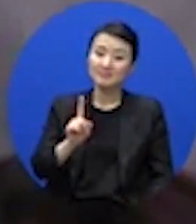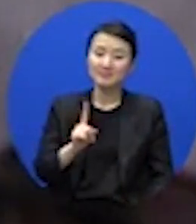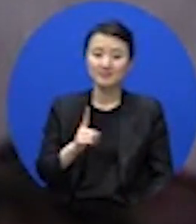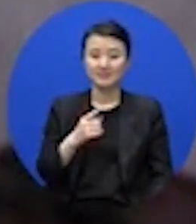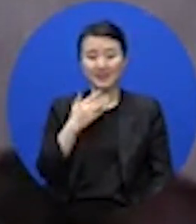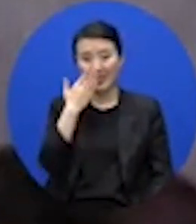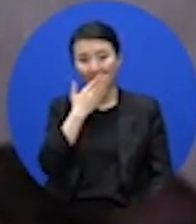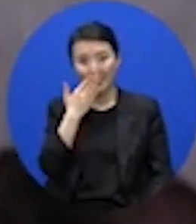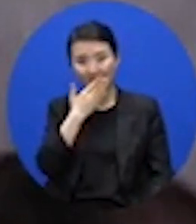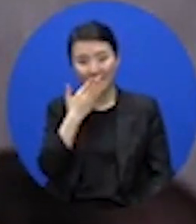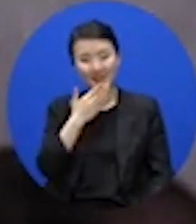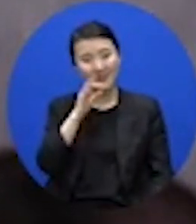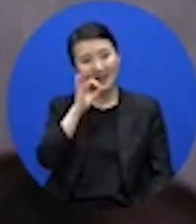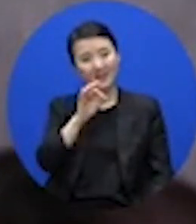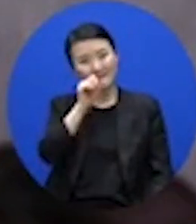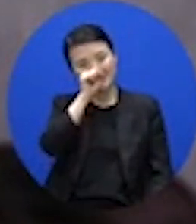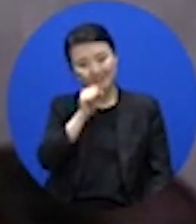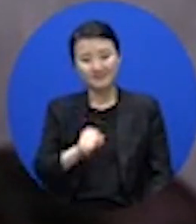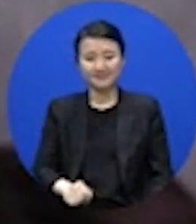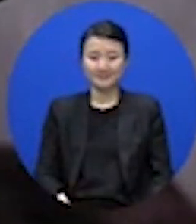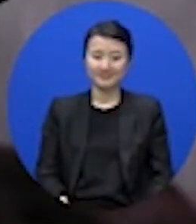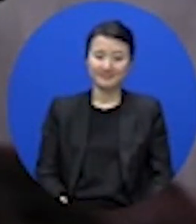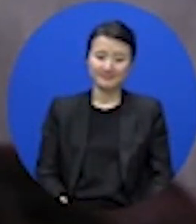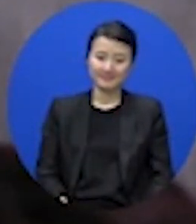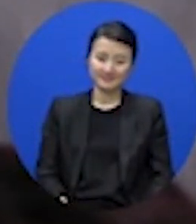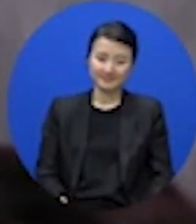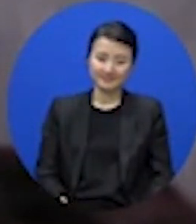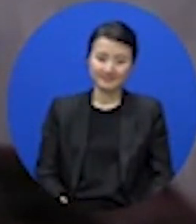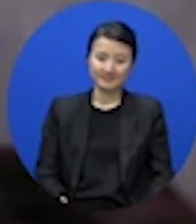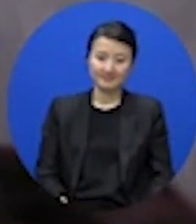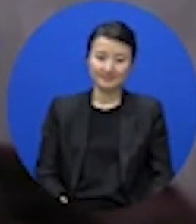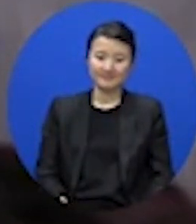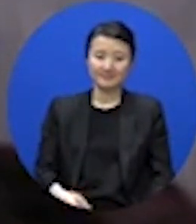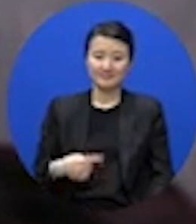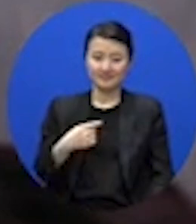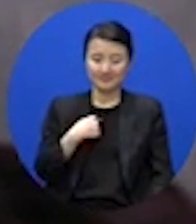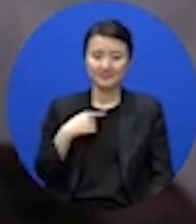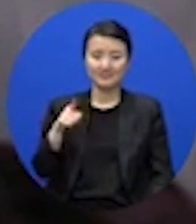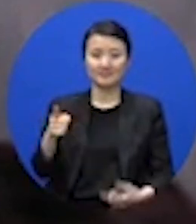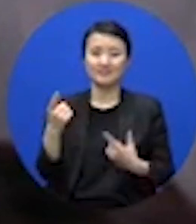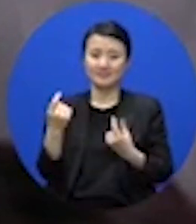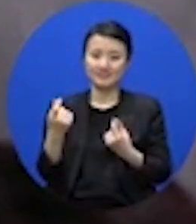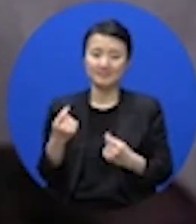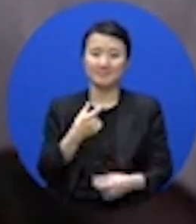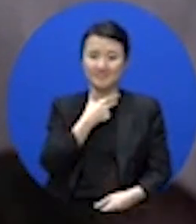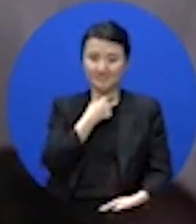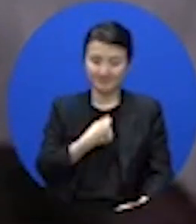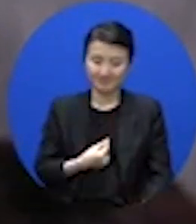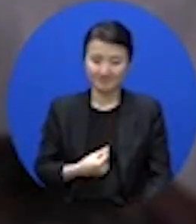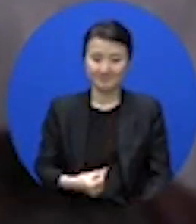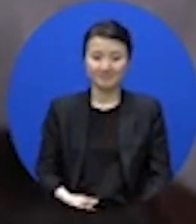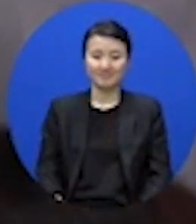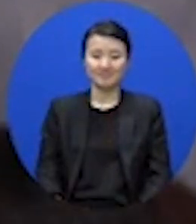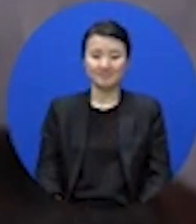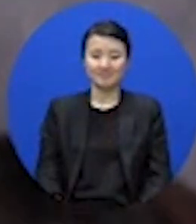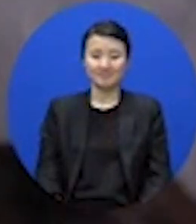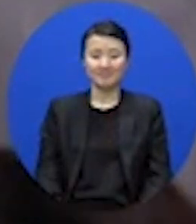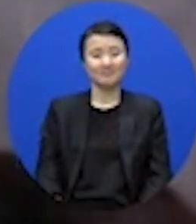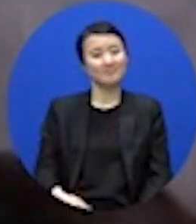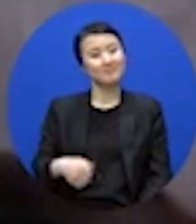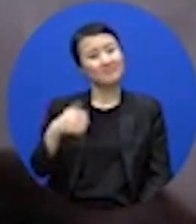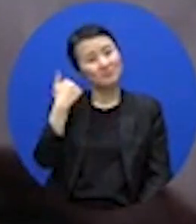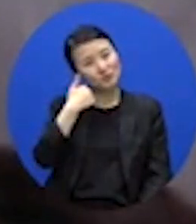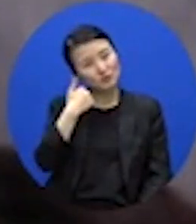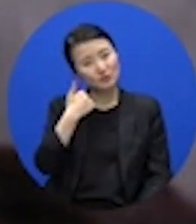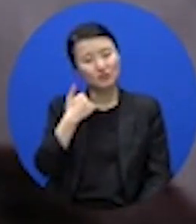달달하죠? 네, 매우 달달합니다. 네. 저도 늘 이 마음을 가졌으면 좋겠어요. 그 누구와. 네,